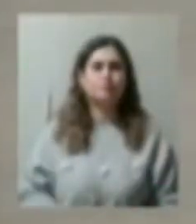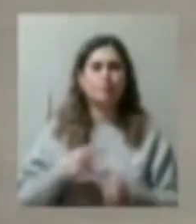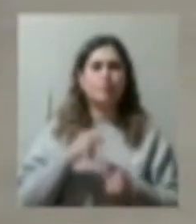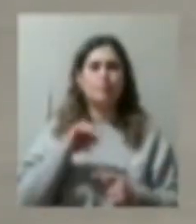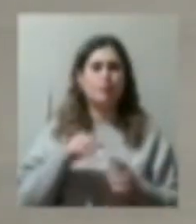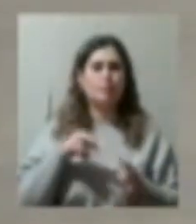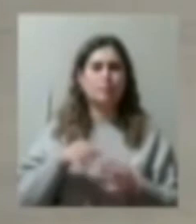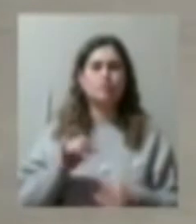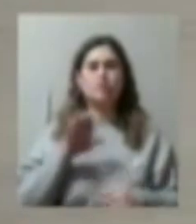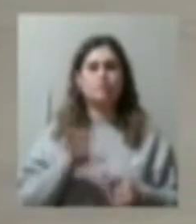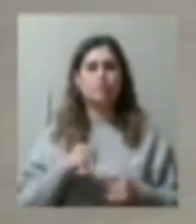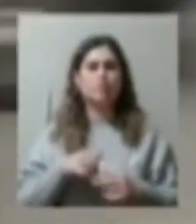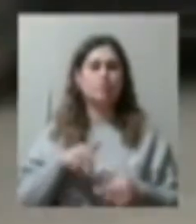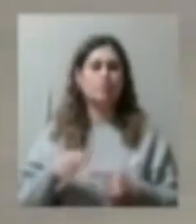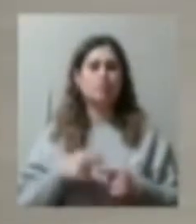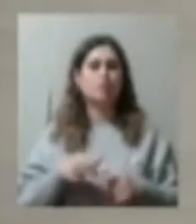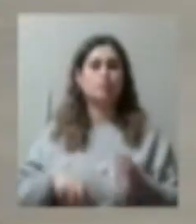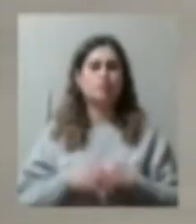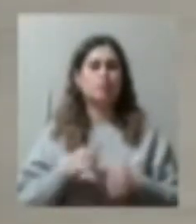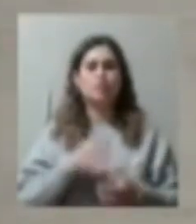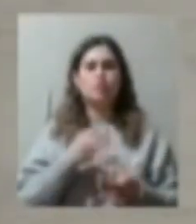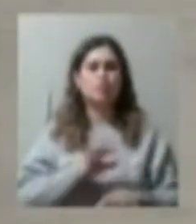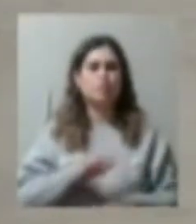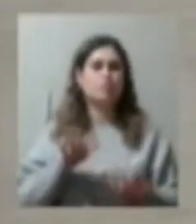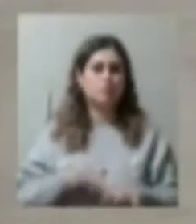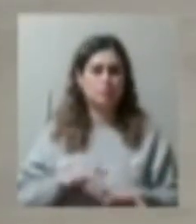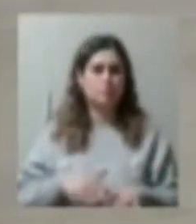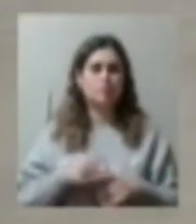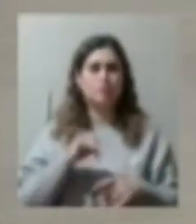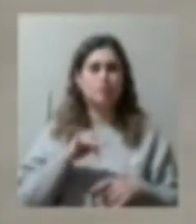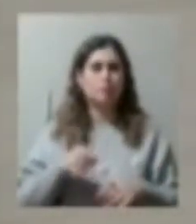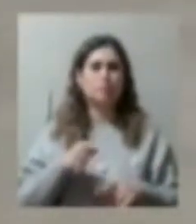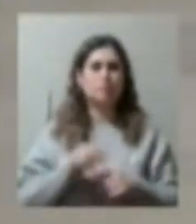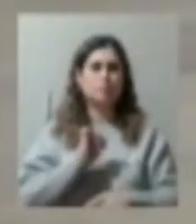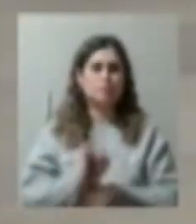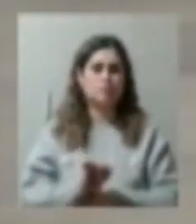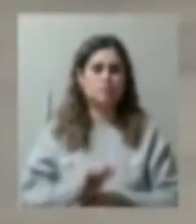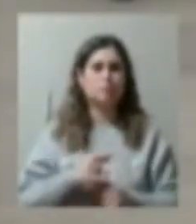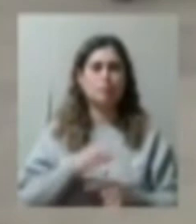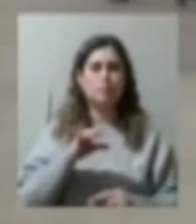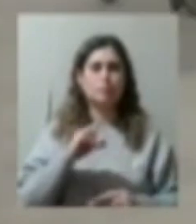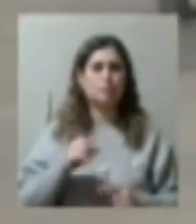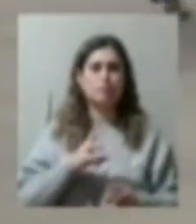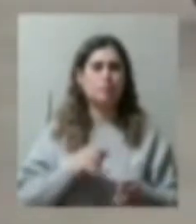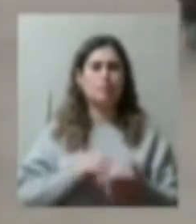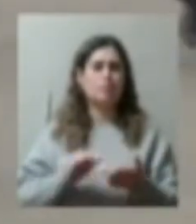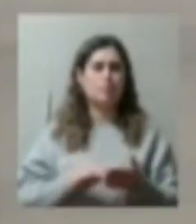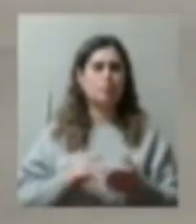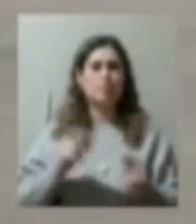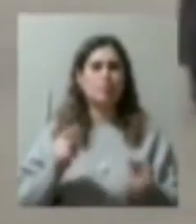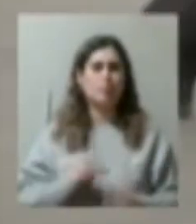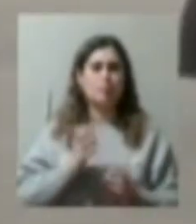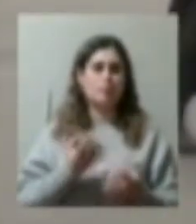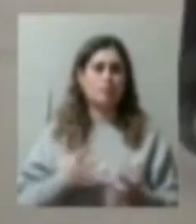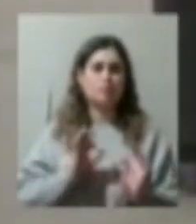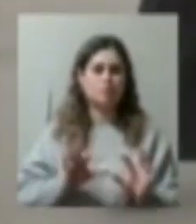з автобуса і переходить дорогу у недозволеному місці. Патрульні їх зупиняють. Постанову не виписують, обмежуються